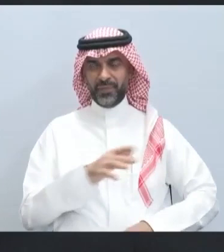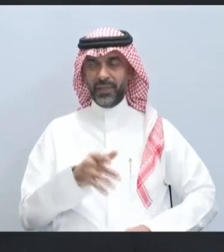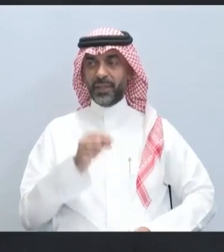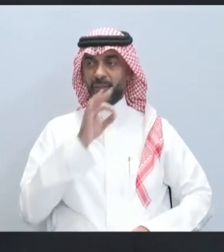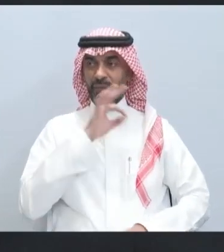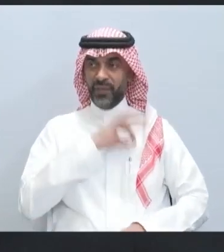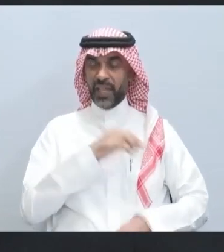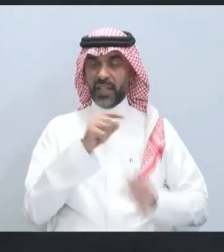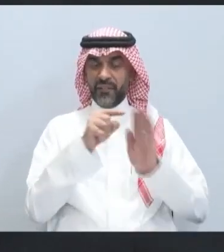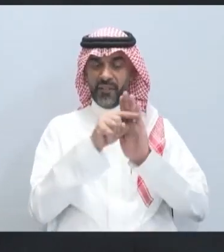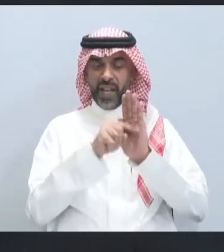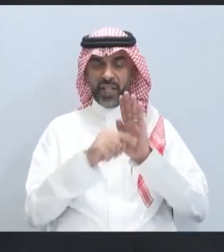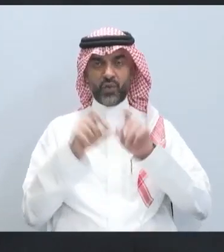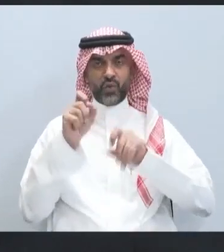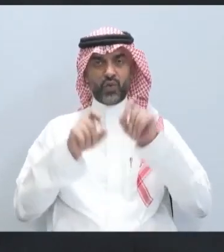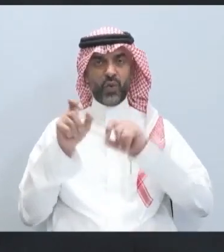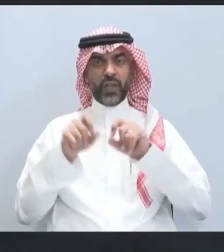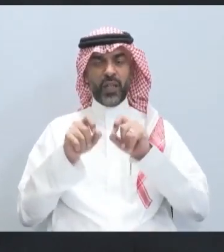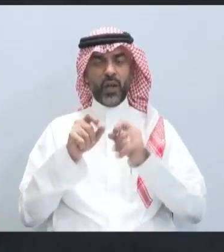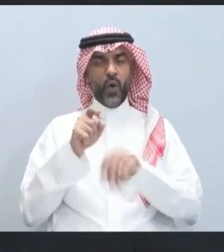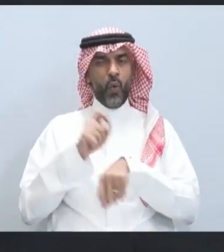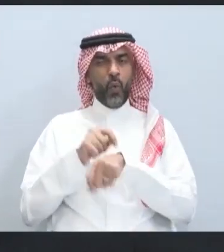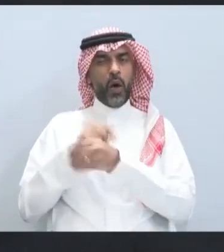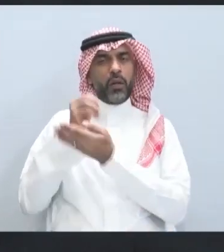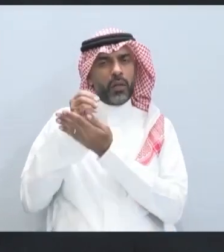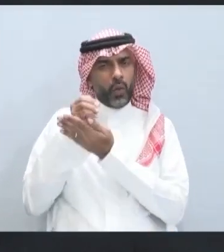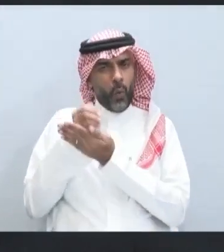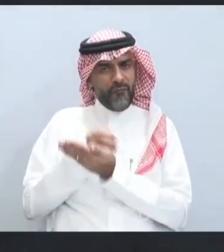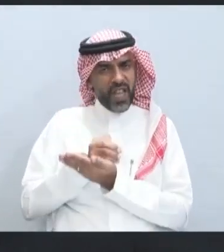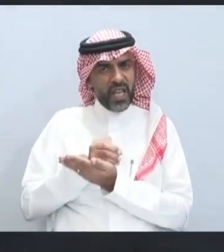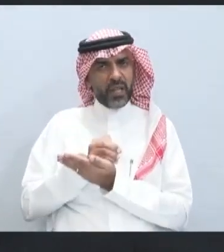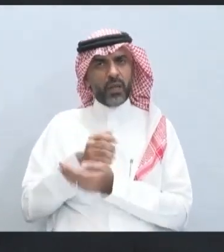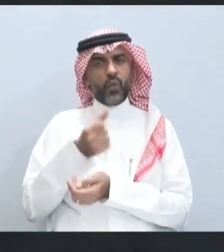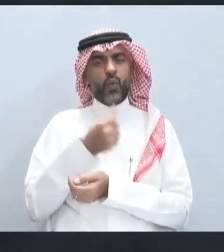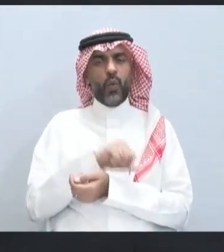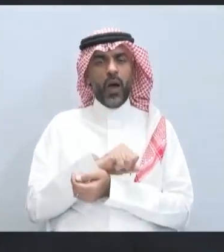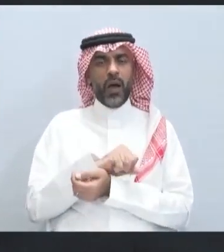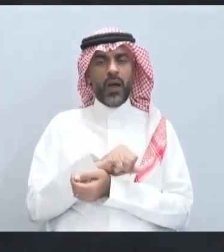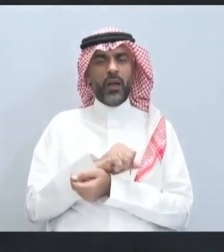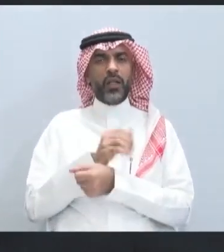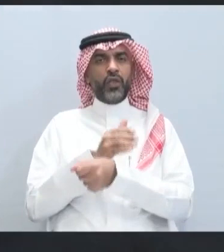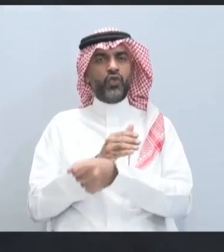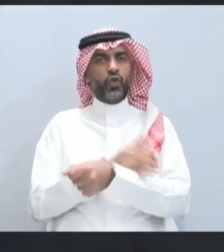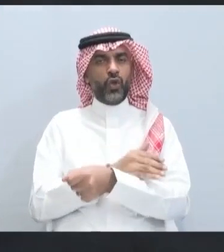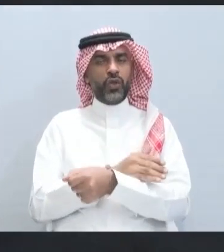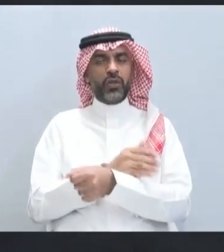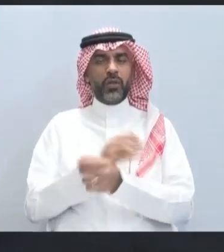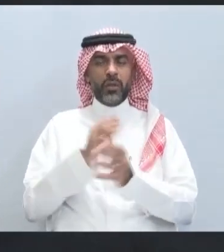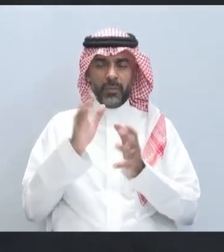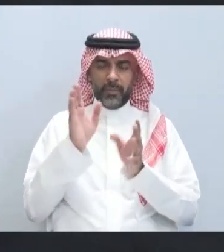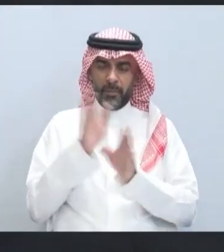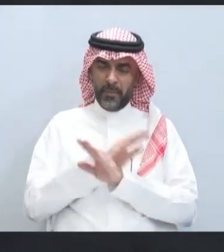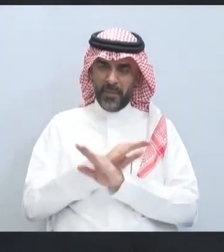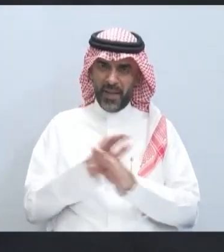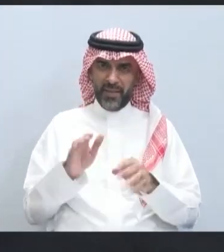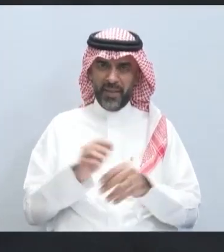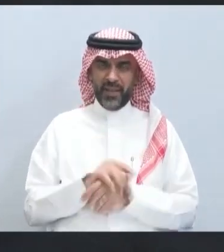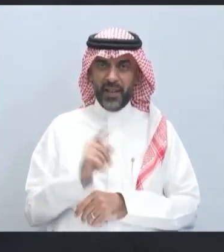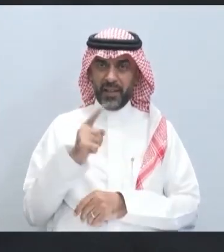هذه الالكترونيه او من اهميتها انها توفر الوقت والجد هل هذا الكلام صحيح